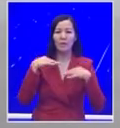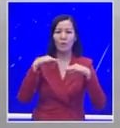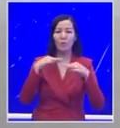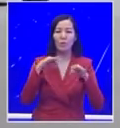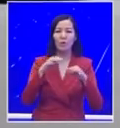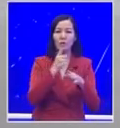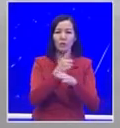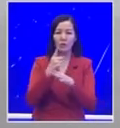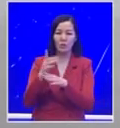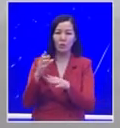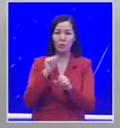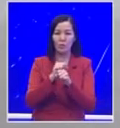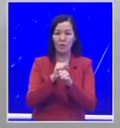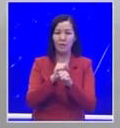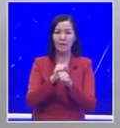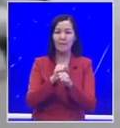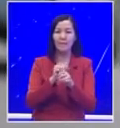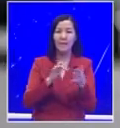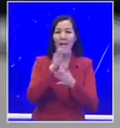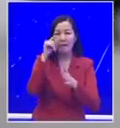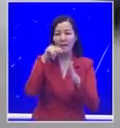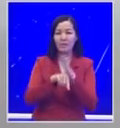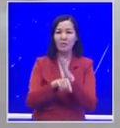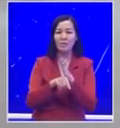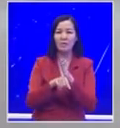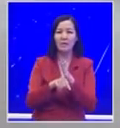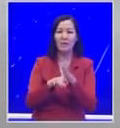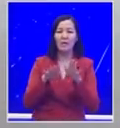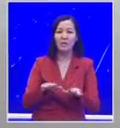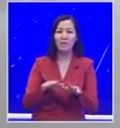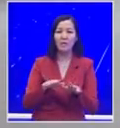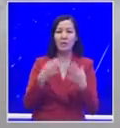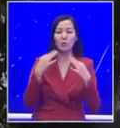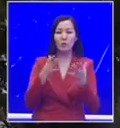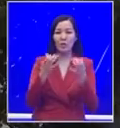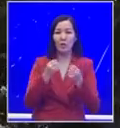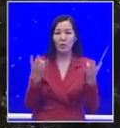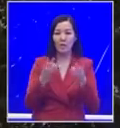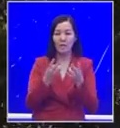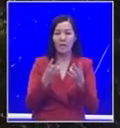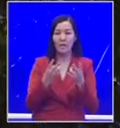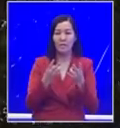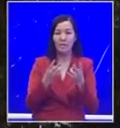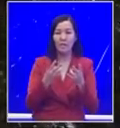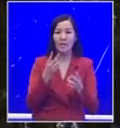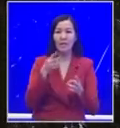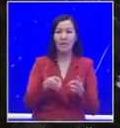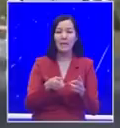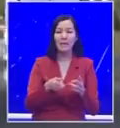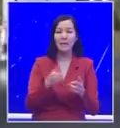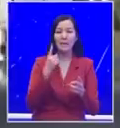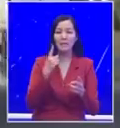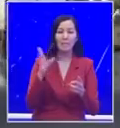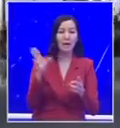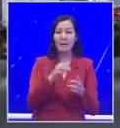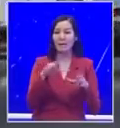көліктермен жүруіне шектеу қойылды. Шаһар ішінде қатынау үшін жергілікті биліктен арнайы рұқсат алу керек. Оның өзі екінің біріне беріле